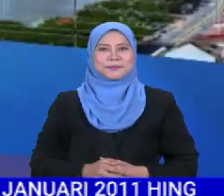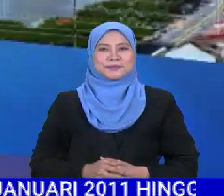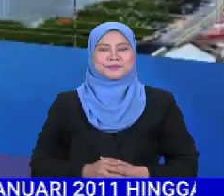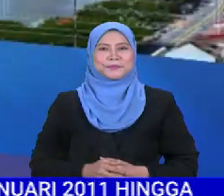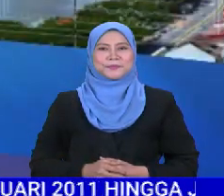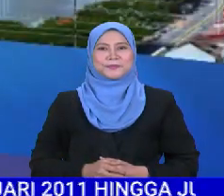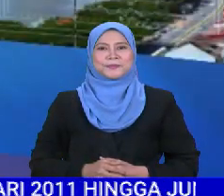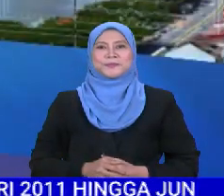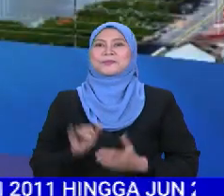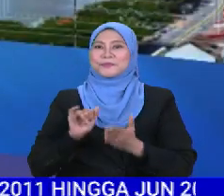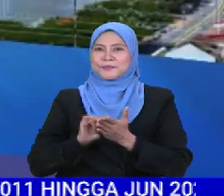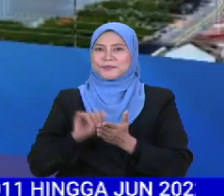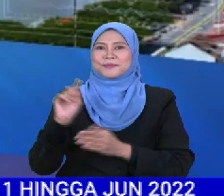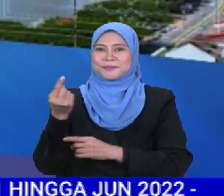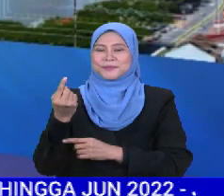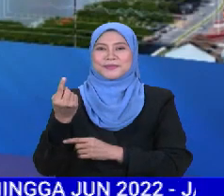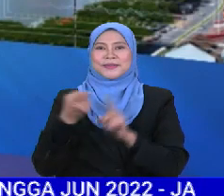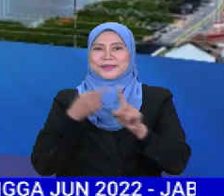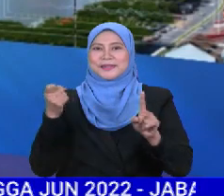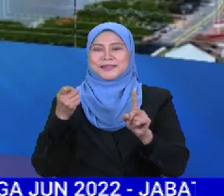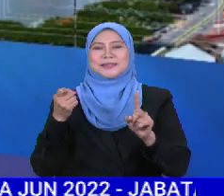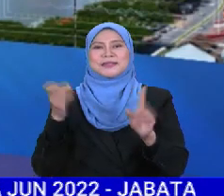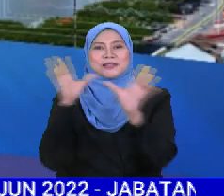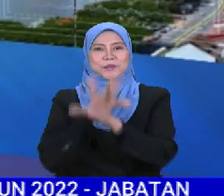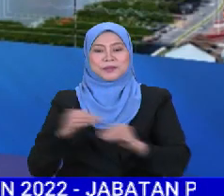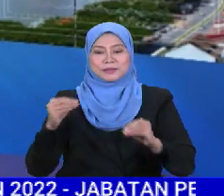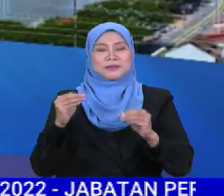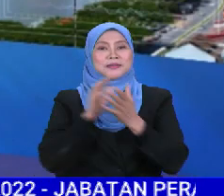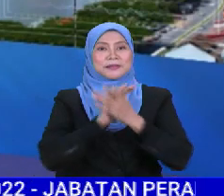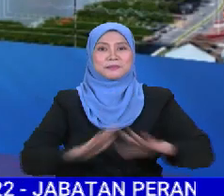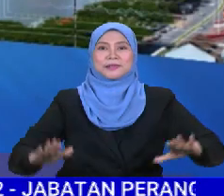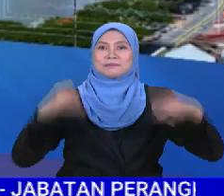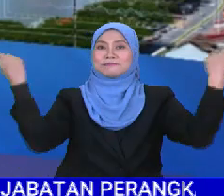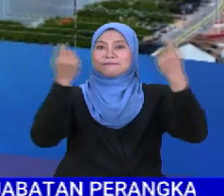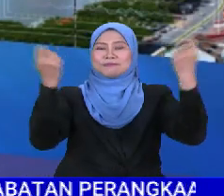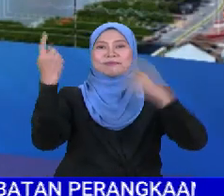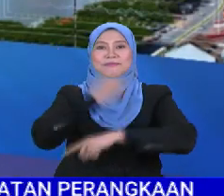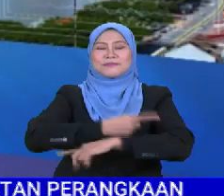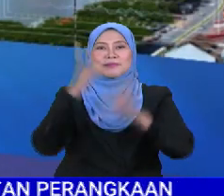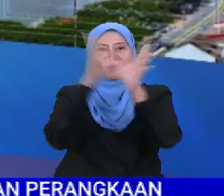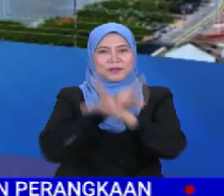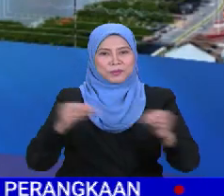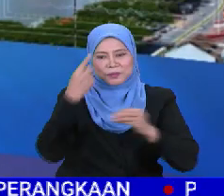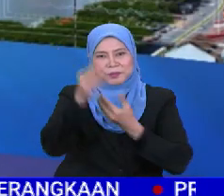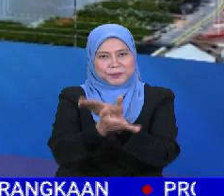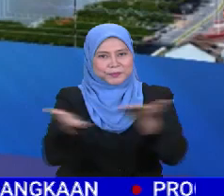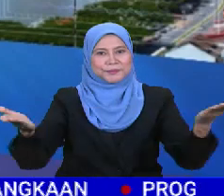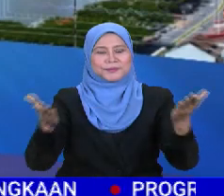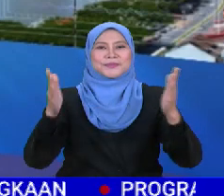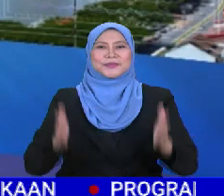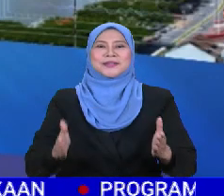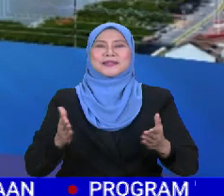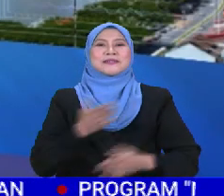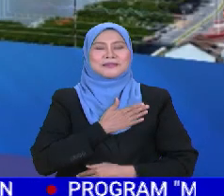Baik, dengan itu sekian berita dari Sarawak. Selamat menyambut Hari Sarawak kepada semua anak Sarawak di mana sahaja anda berada.